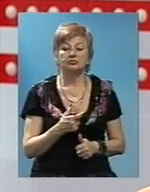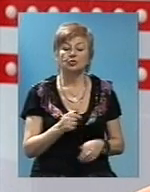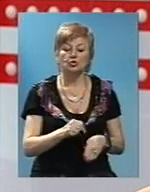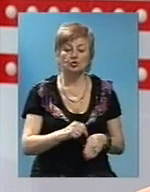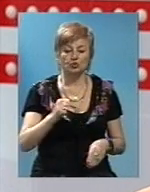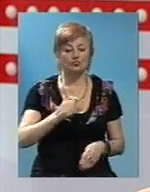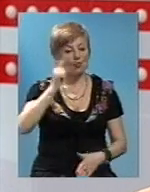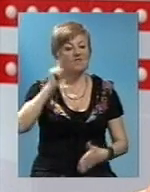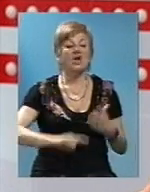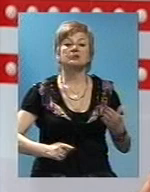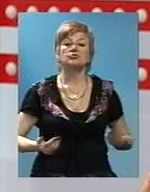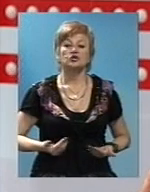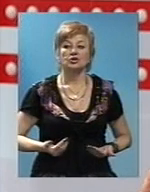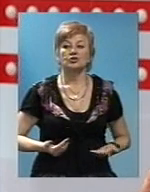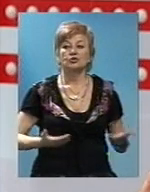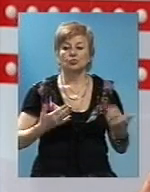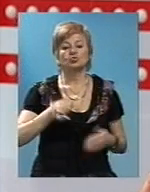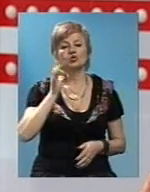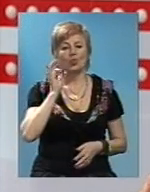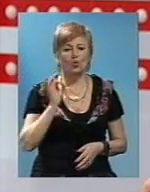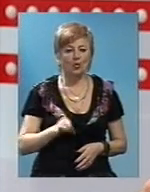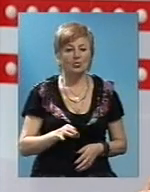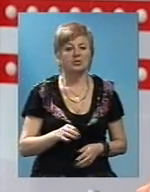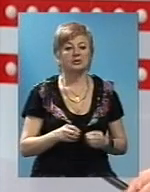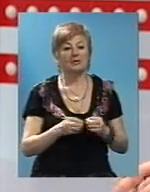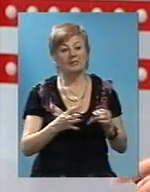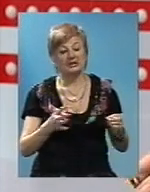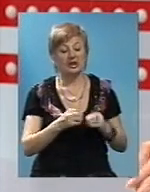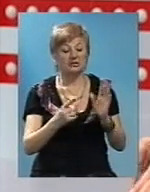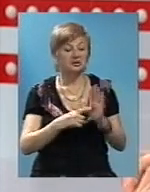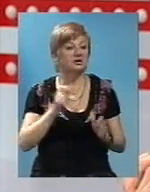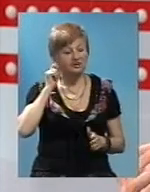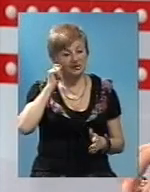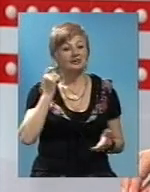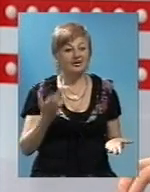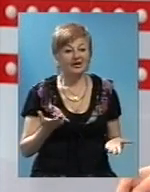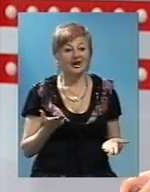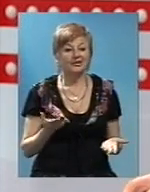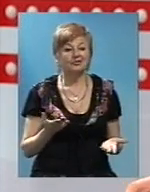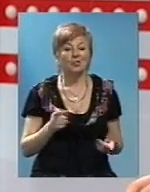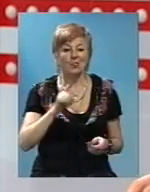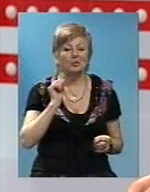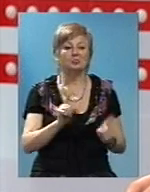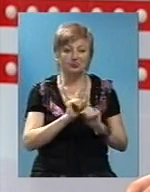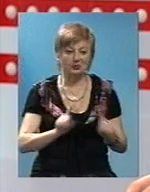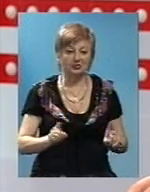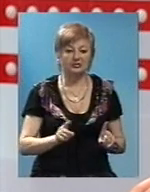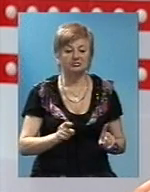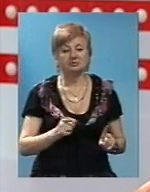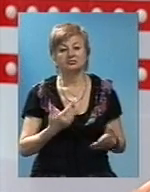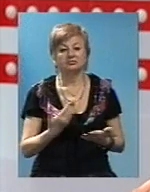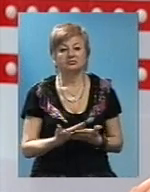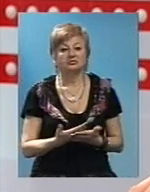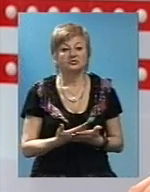почувати більш впевнено в житті, бо вже в їхньому достатньо юному році, 15-16 років, бо сучасне покоління молоде, воно часто буває дуже інфантильне, воно